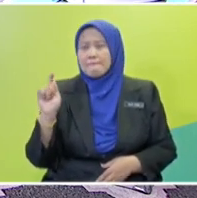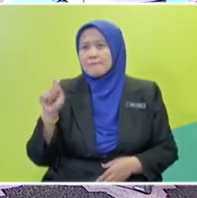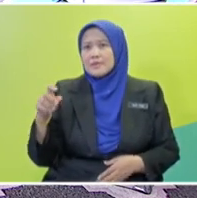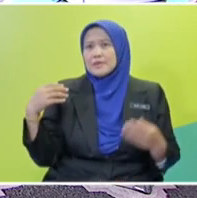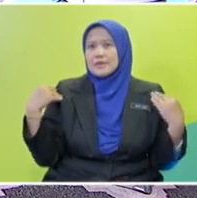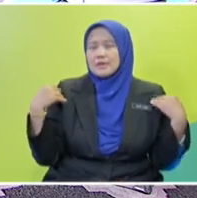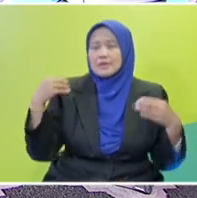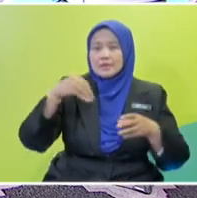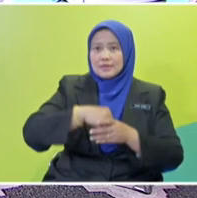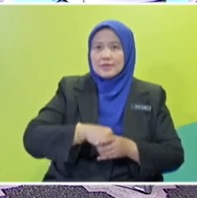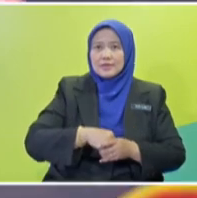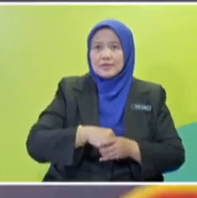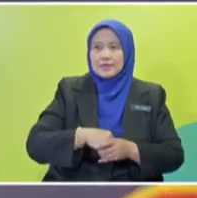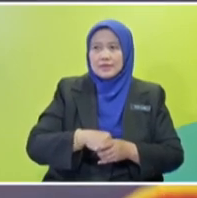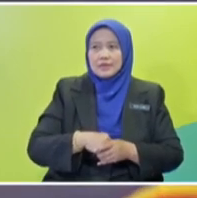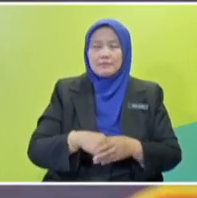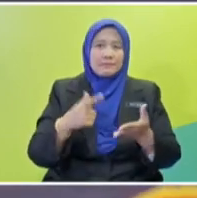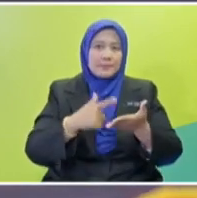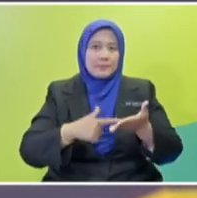yang wajib